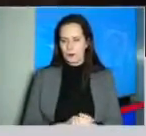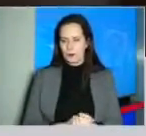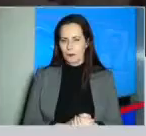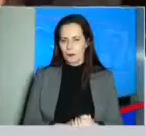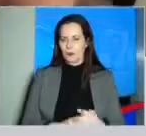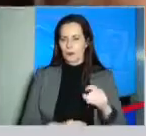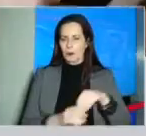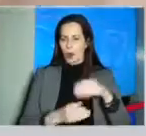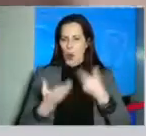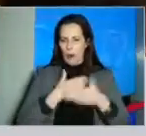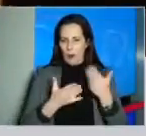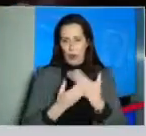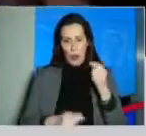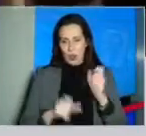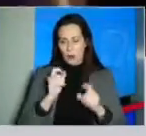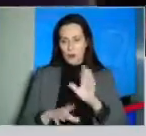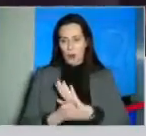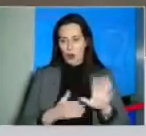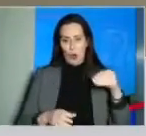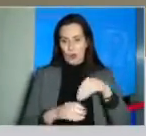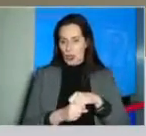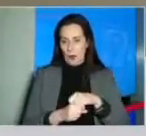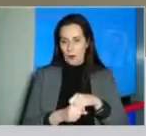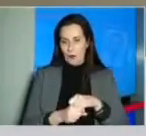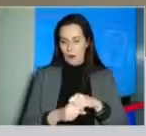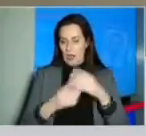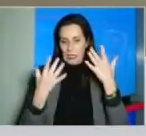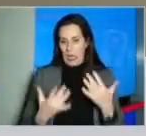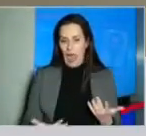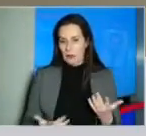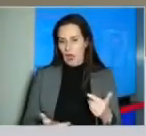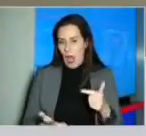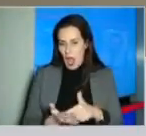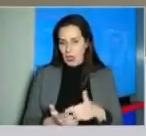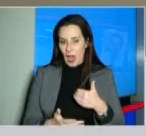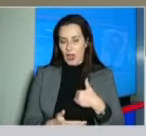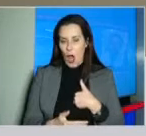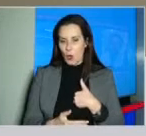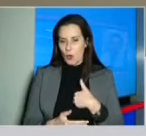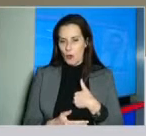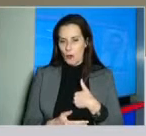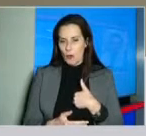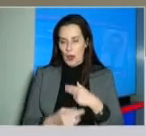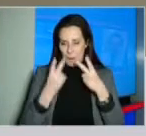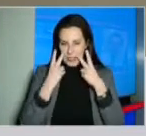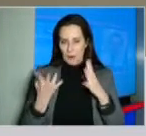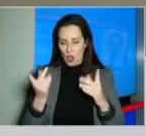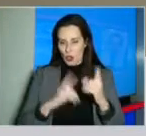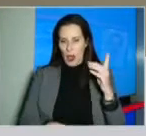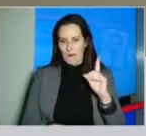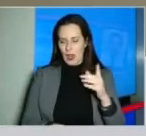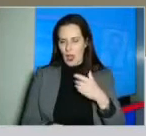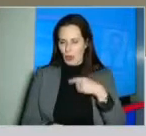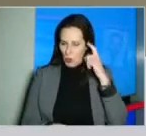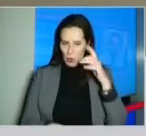בקרב העולים החדשים. הרבה אנשים פשוט לא משתתפים באותן סקרים, ולכן אנחנו מסתכלים על מה שקורה, אבל אנחנו לא